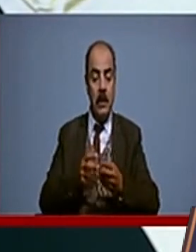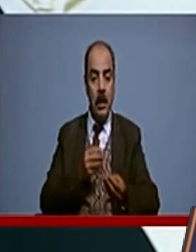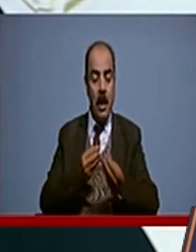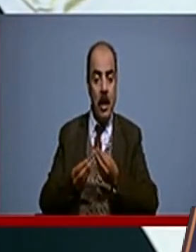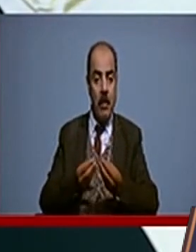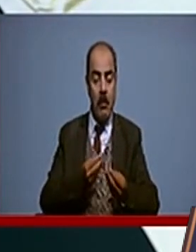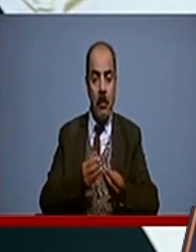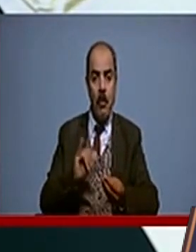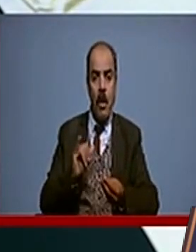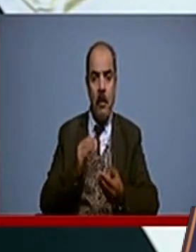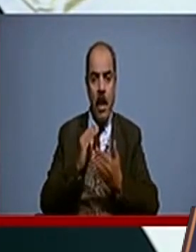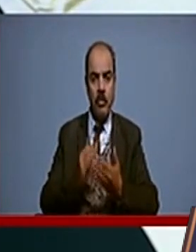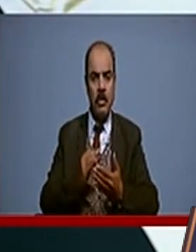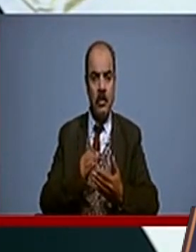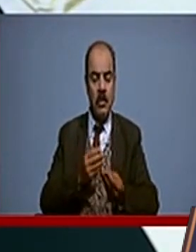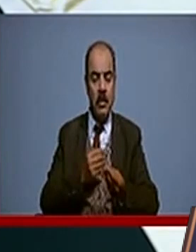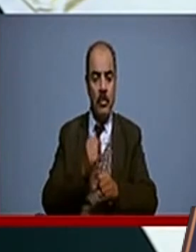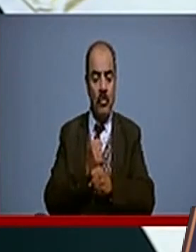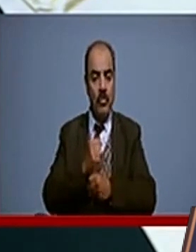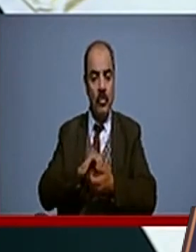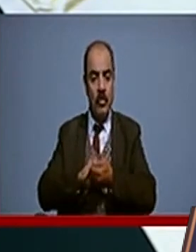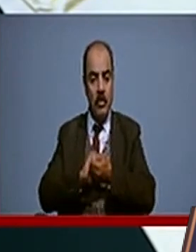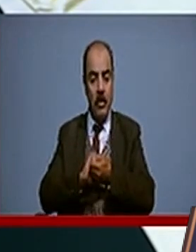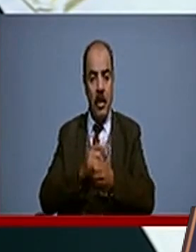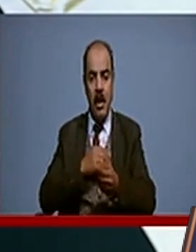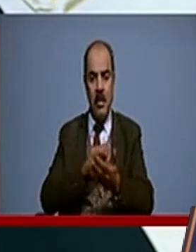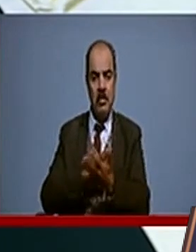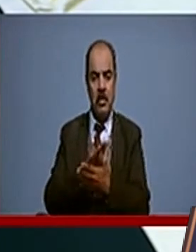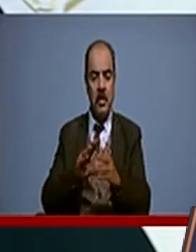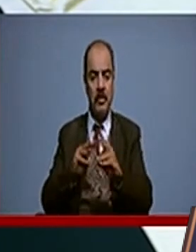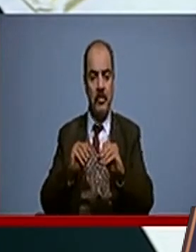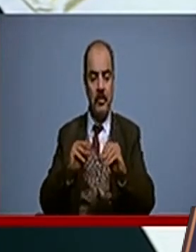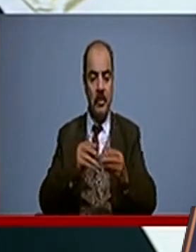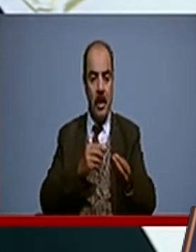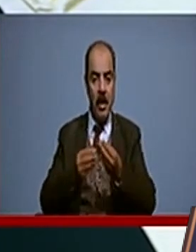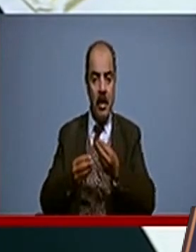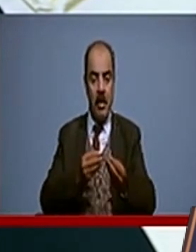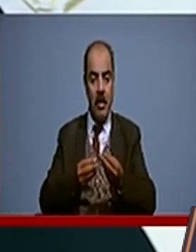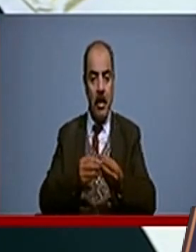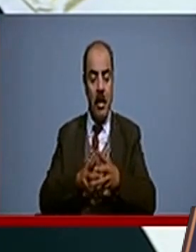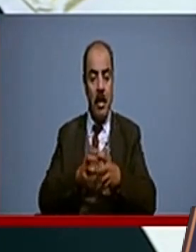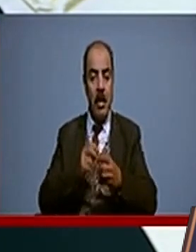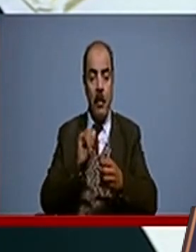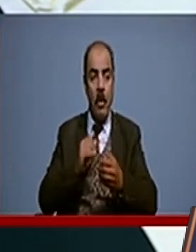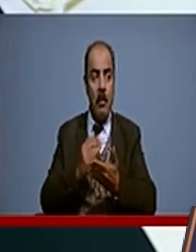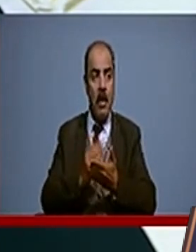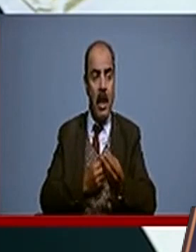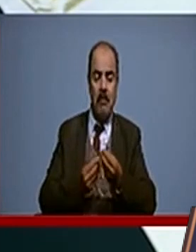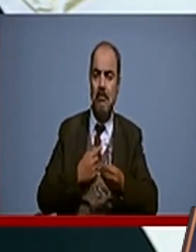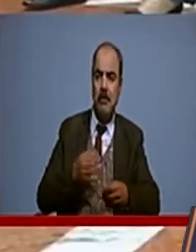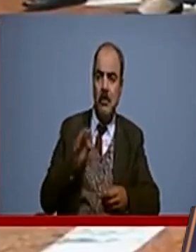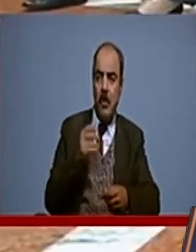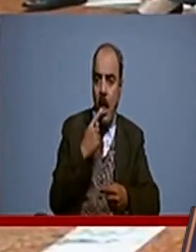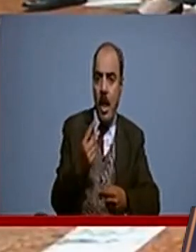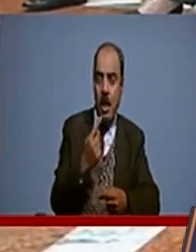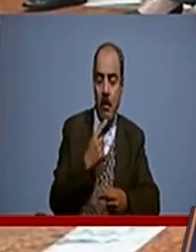وأهمية العمل على إيجاد حلول لمسألة الهجرة غير الشرعية، وإحنا هنا في مصر بنذكر دايما في مثل